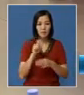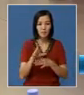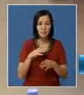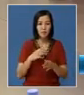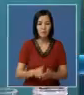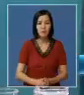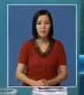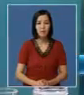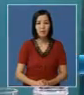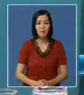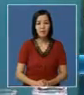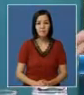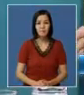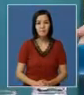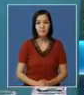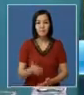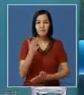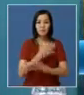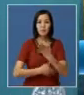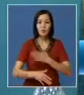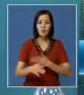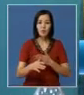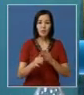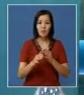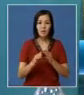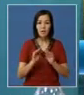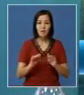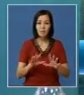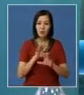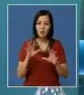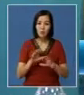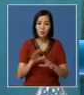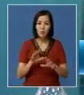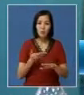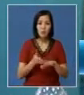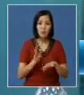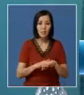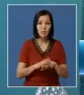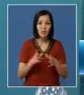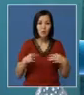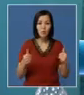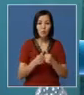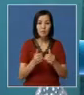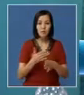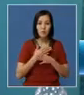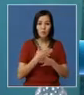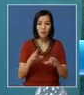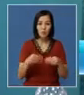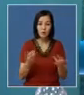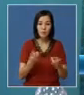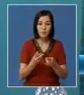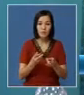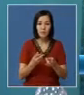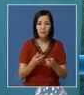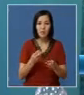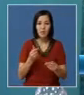берді. Мүгедек жандарды күту оңай шаруа емес әрине. Мұндай отбасыларға барынша қолдау көрсетуіміз керек. Тиісінше